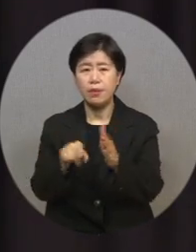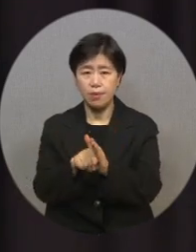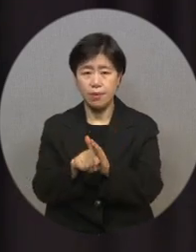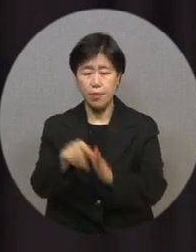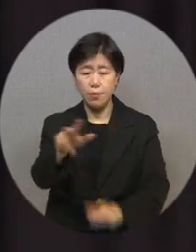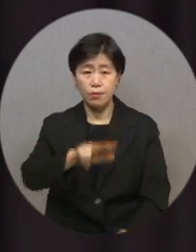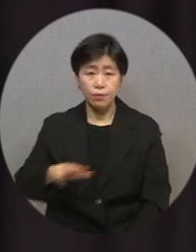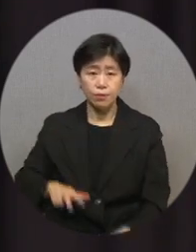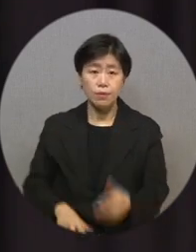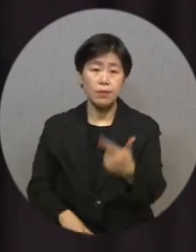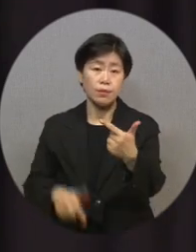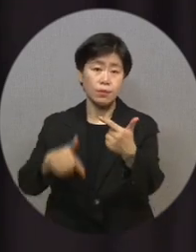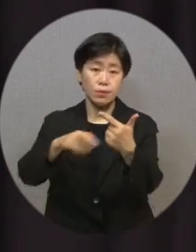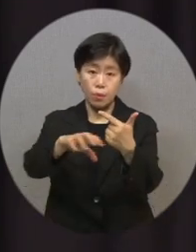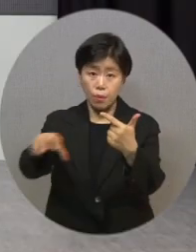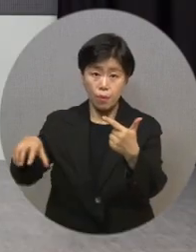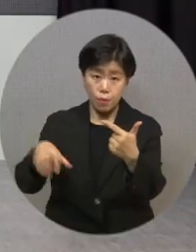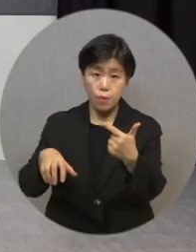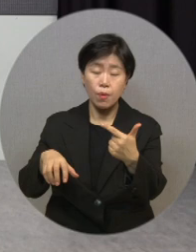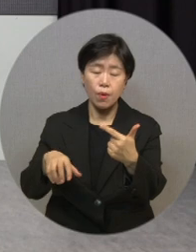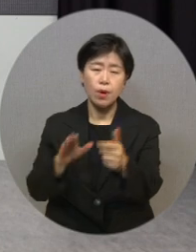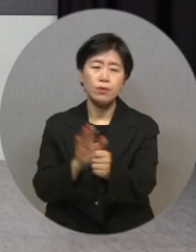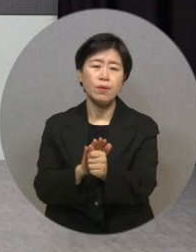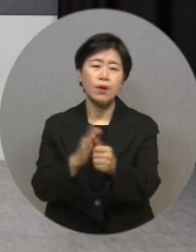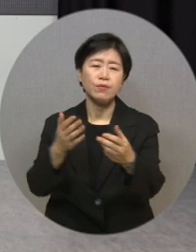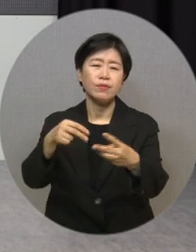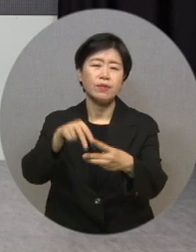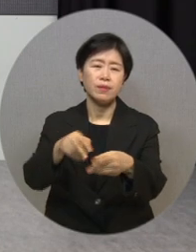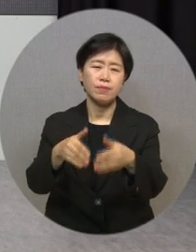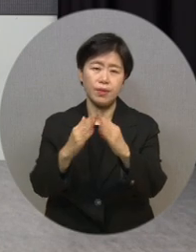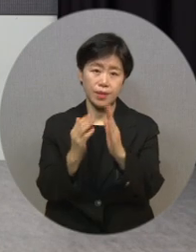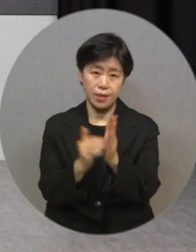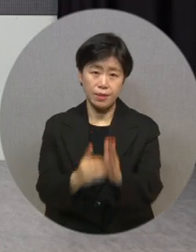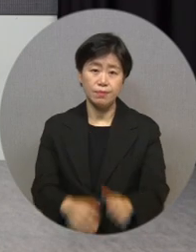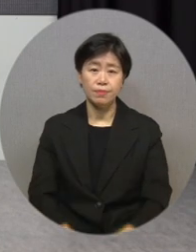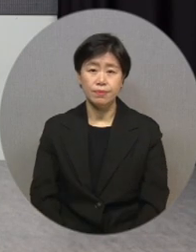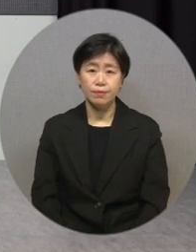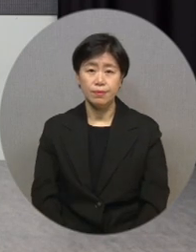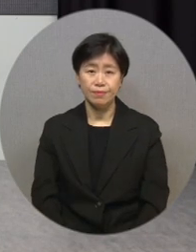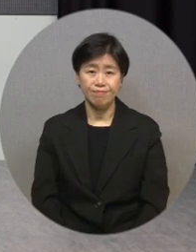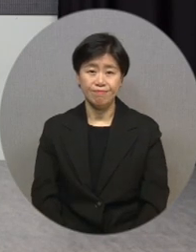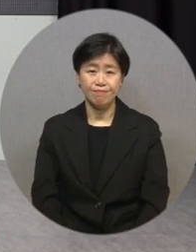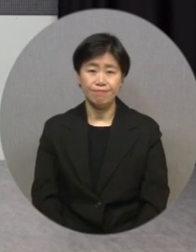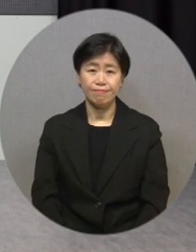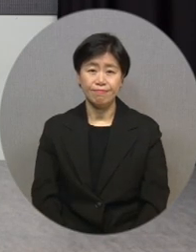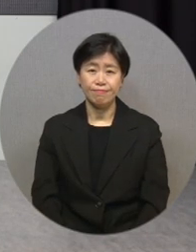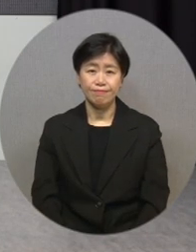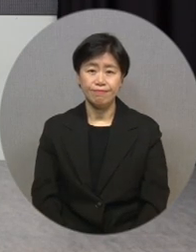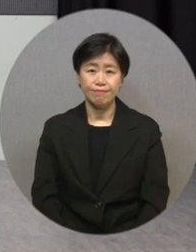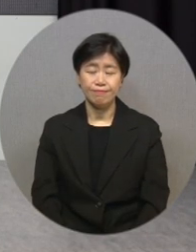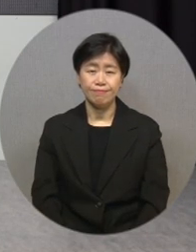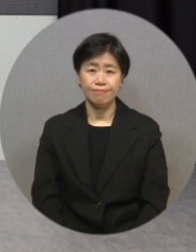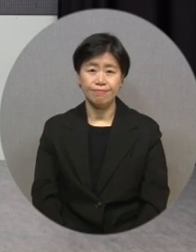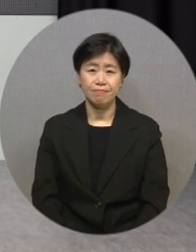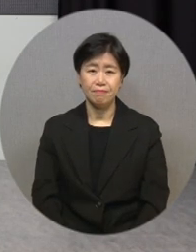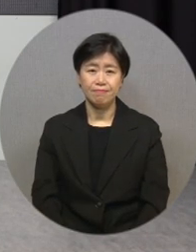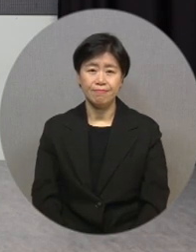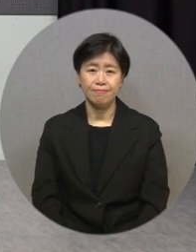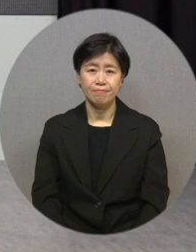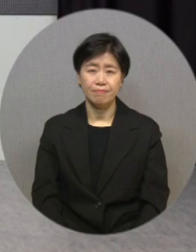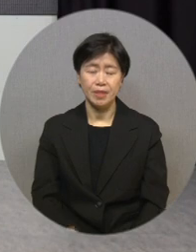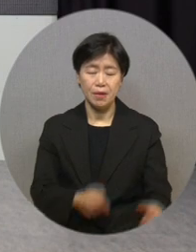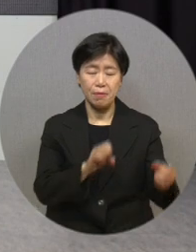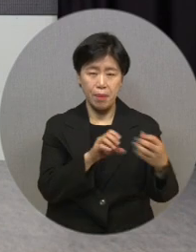운영되고 있습니다네 자 여기서 잠시 이제 우리 오남주 본부장